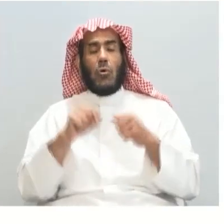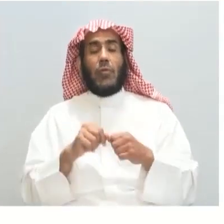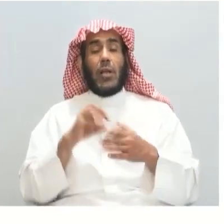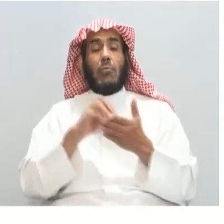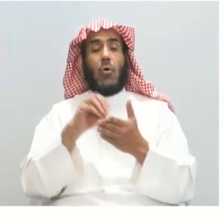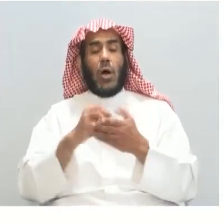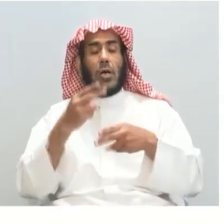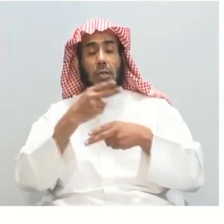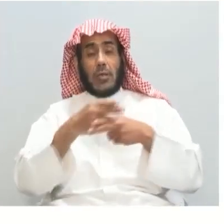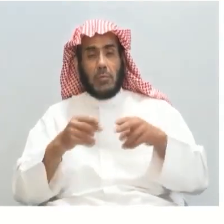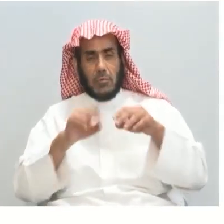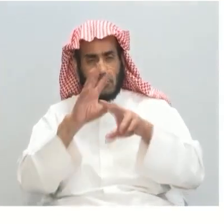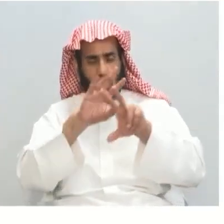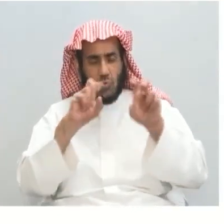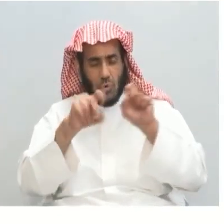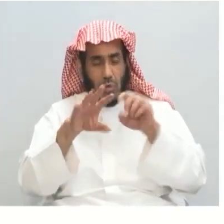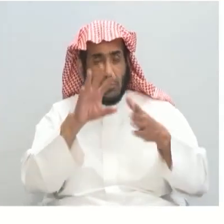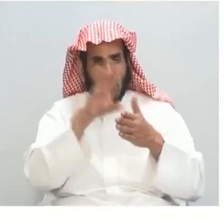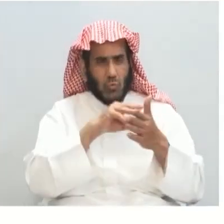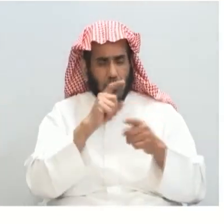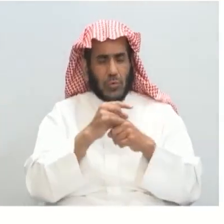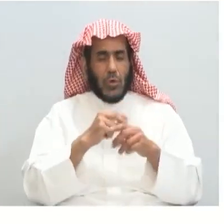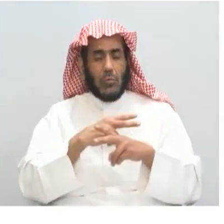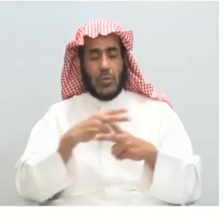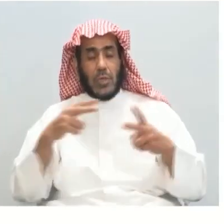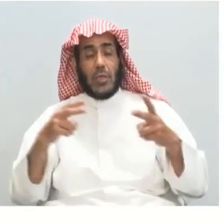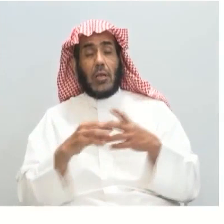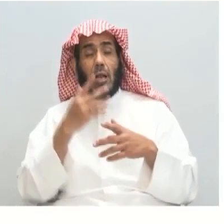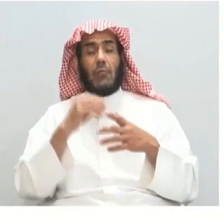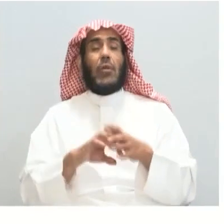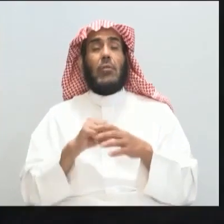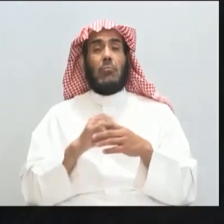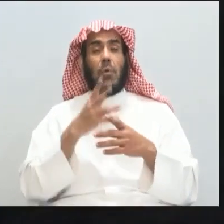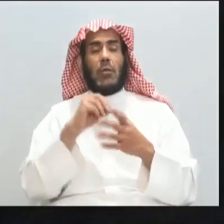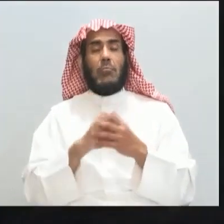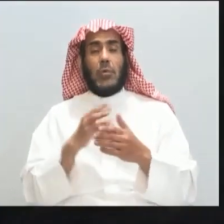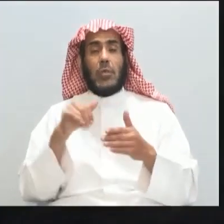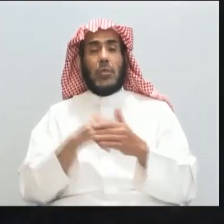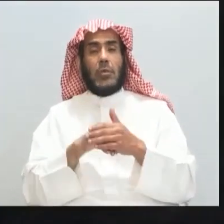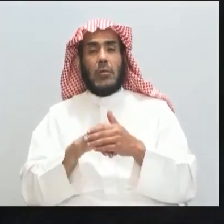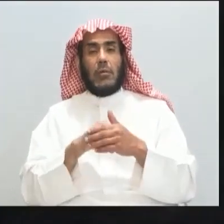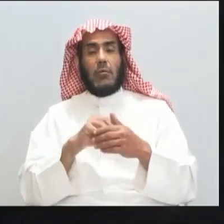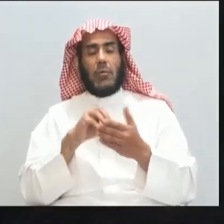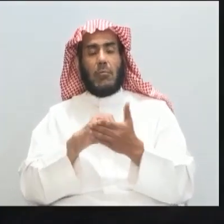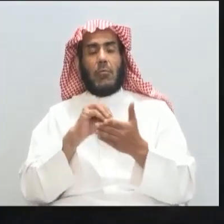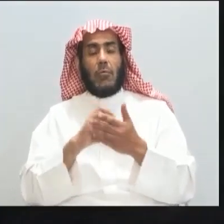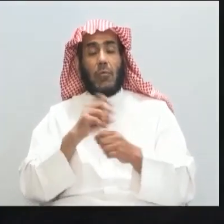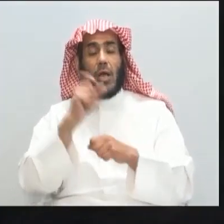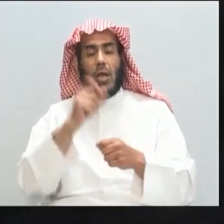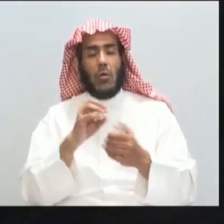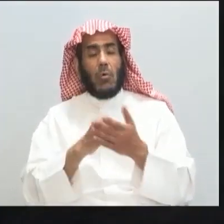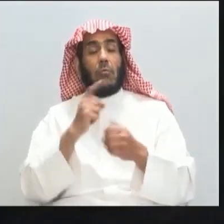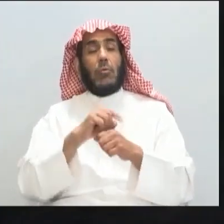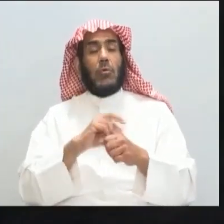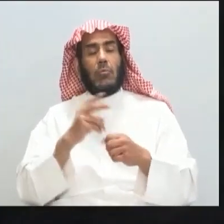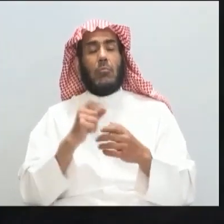المواقع الاعرابيه فيها المواقع الاعرابيه المتعدده للالفاظ معنى ياتي في في موقع فاعل موقع مفعول